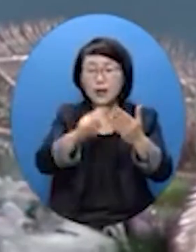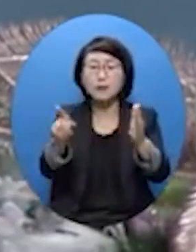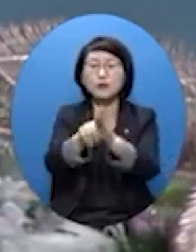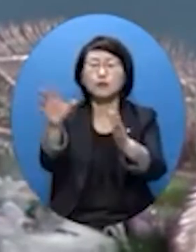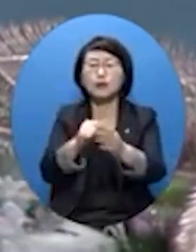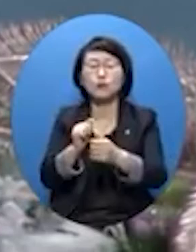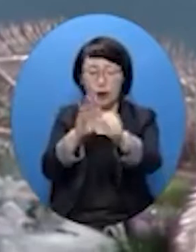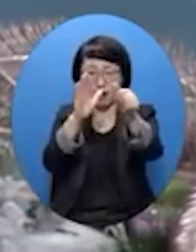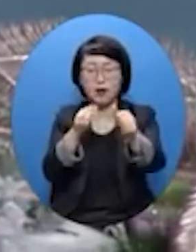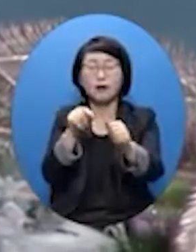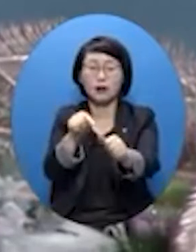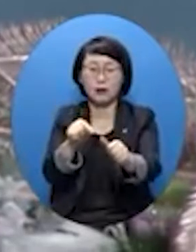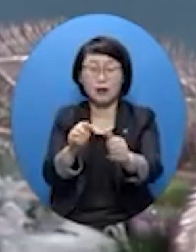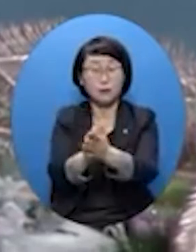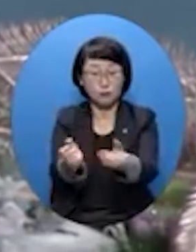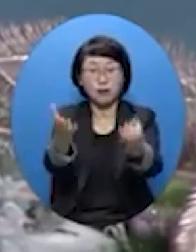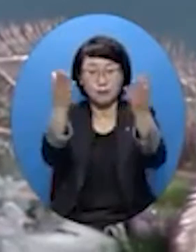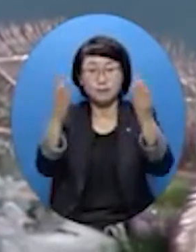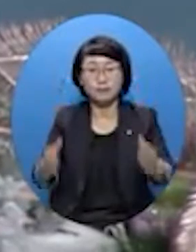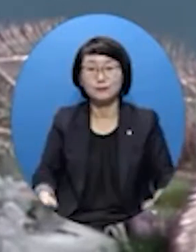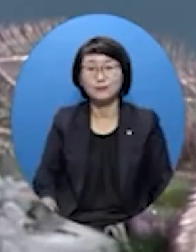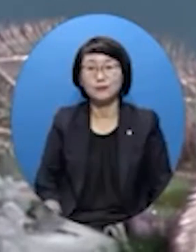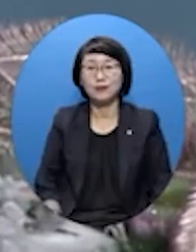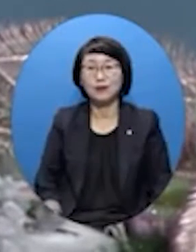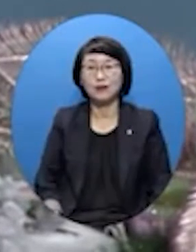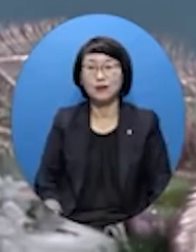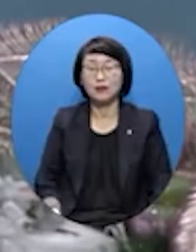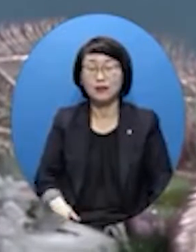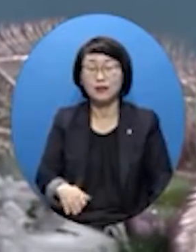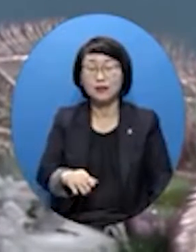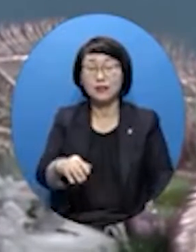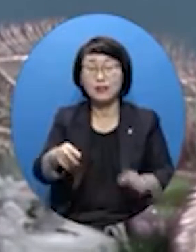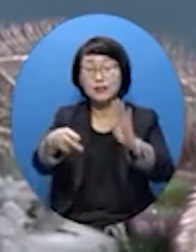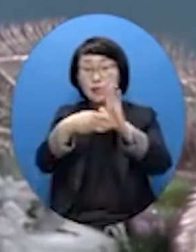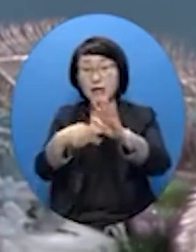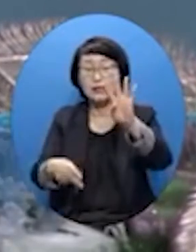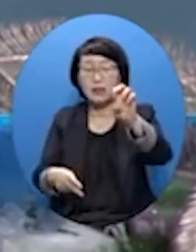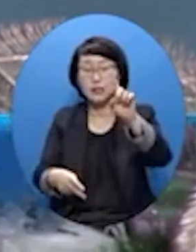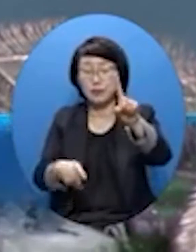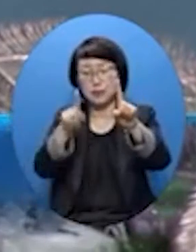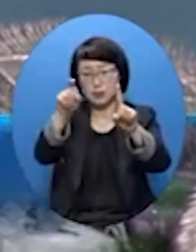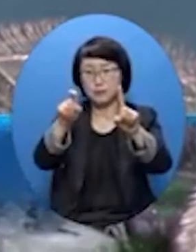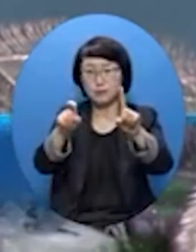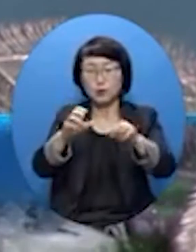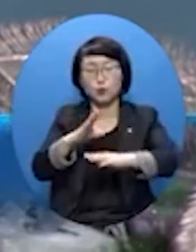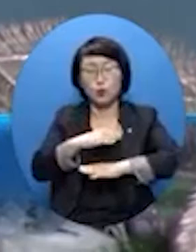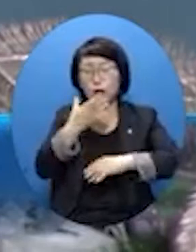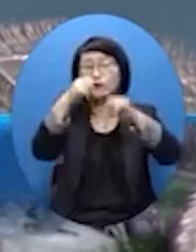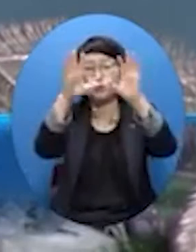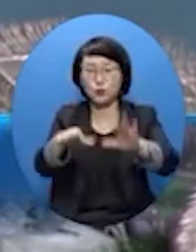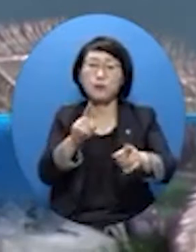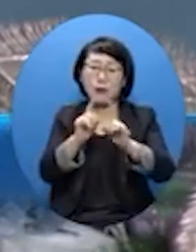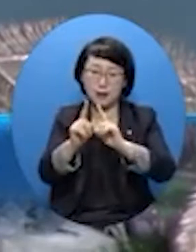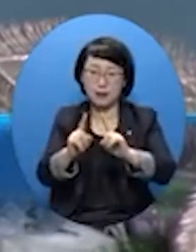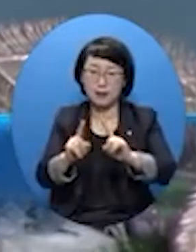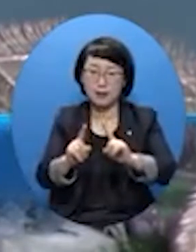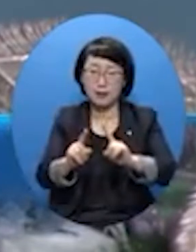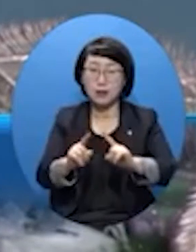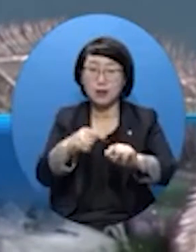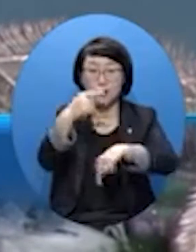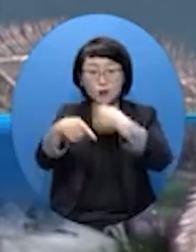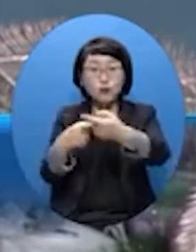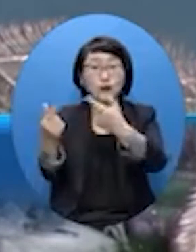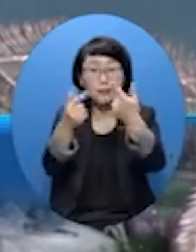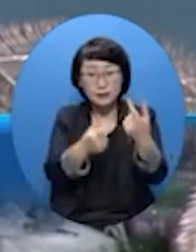믿음으로 나아가라. 할렐루야. 이사야 41장 10절에 우리에게 주신 놀라운 축복의 말씀이 있습니다. 이 말씀 우리 다